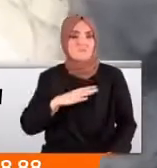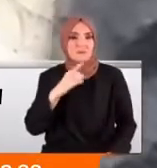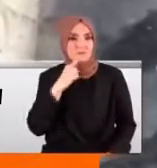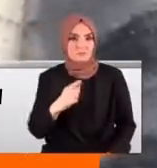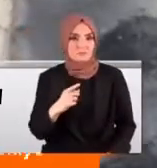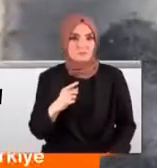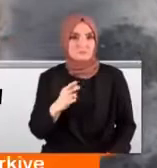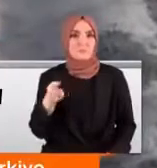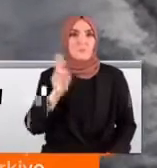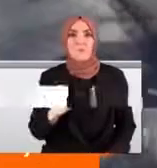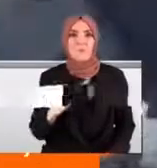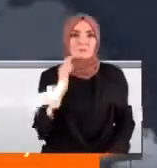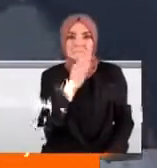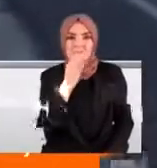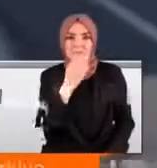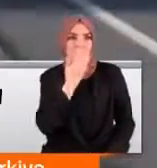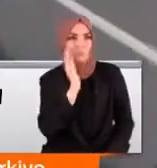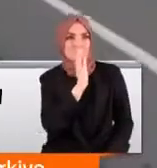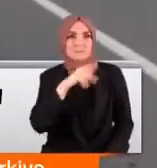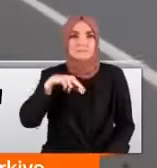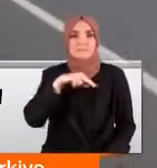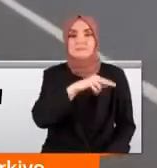enselerinde hissediyorlar.